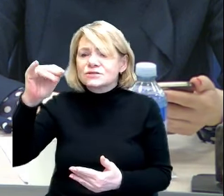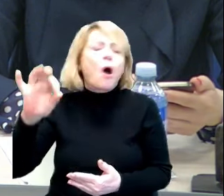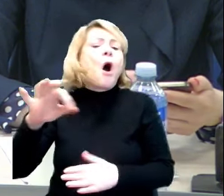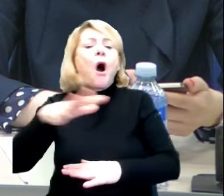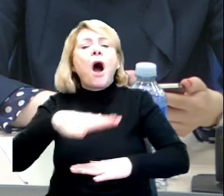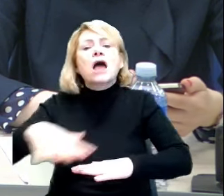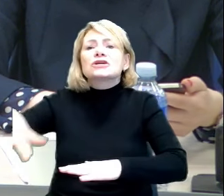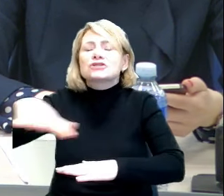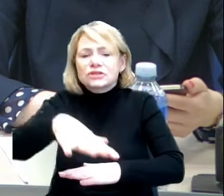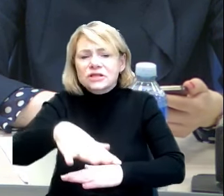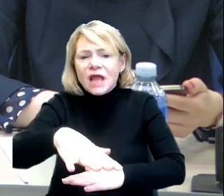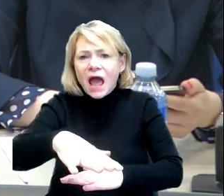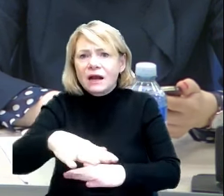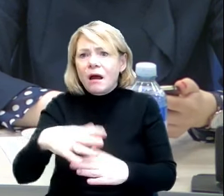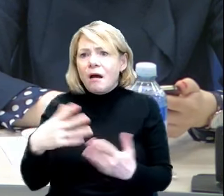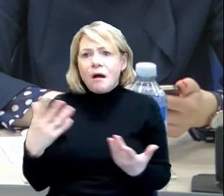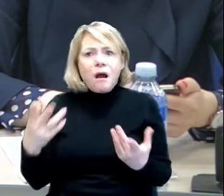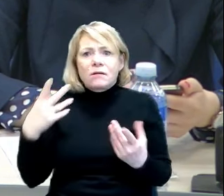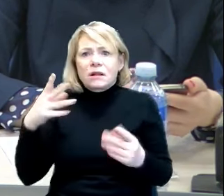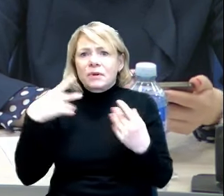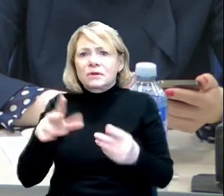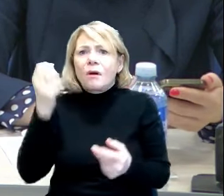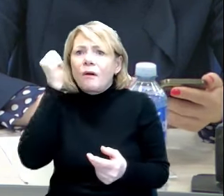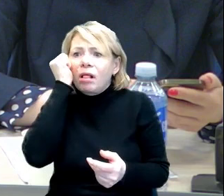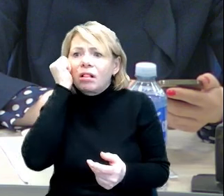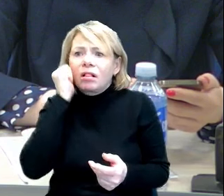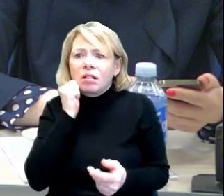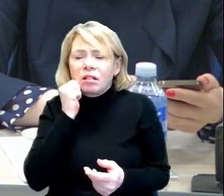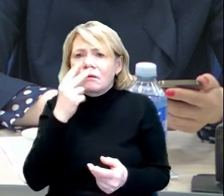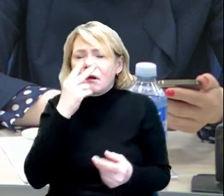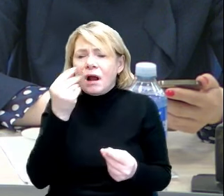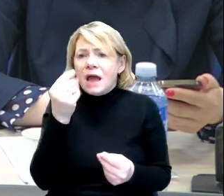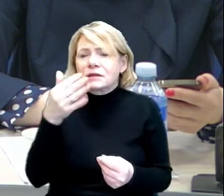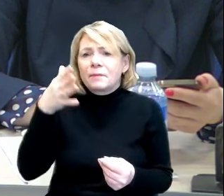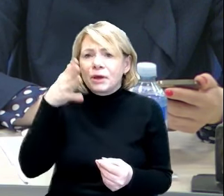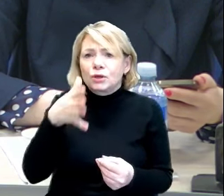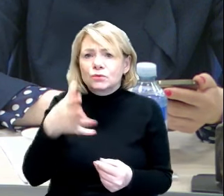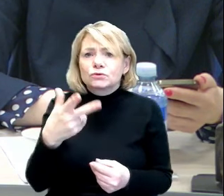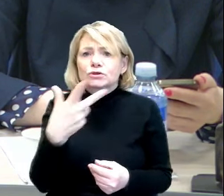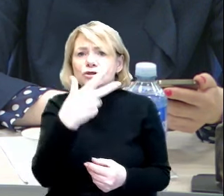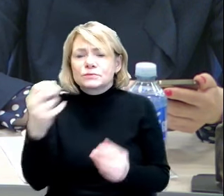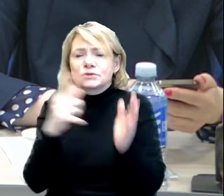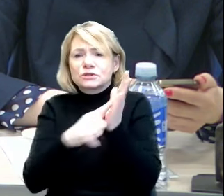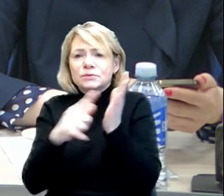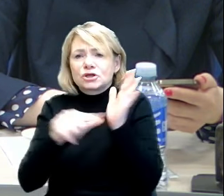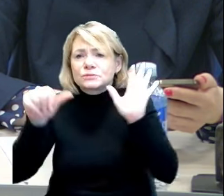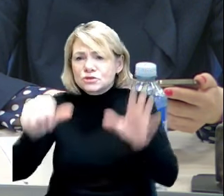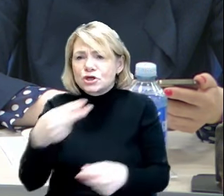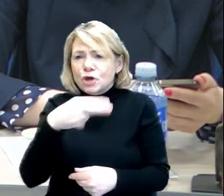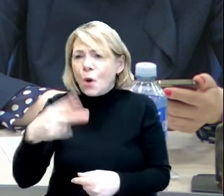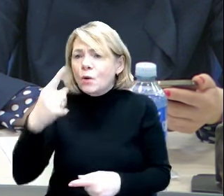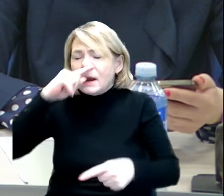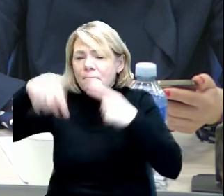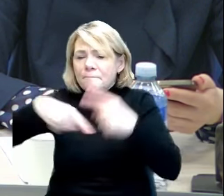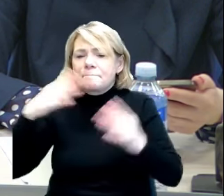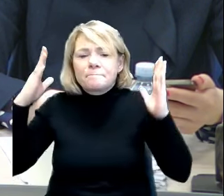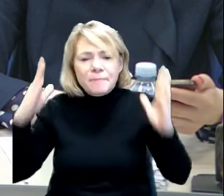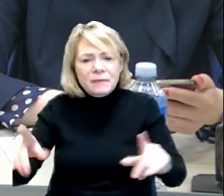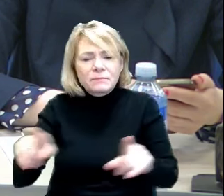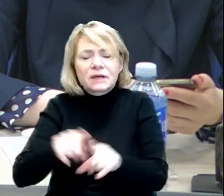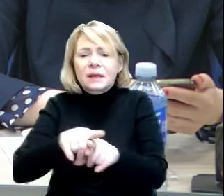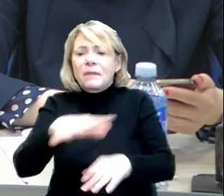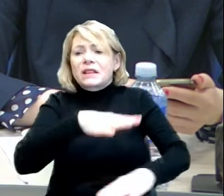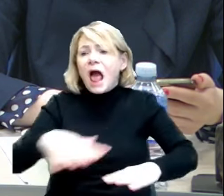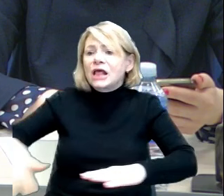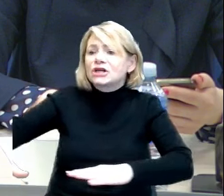danga sudaro 537 76 € per metus ir pati teniso aikštelė